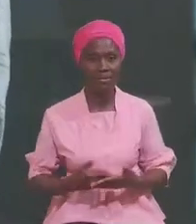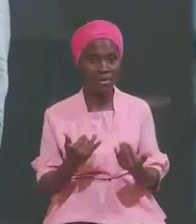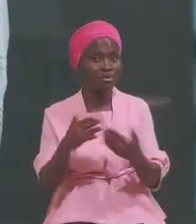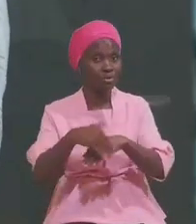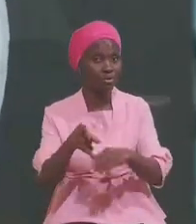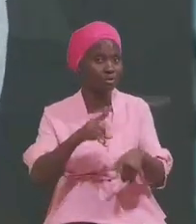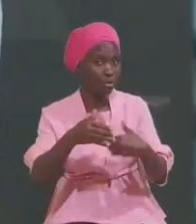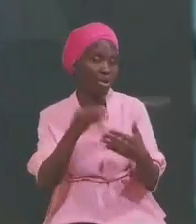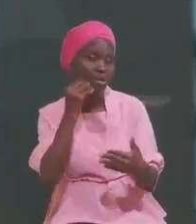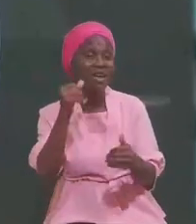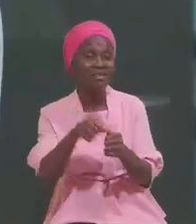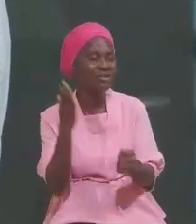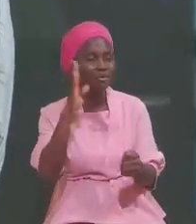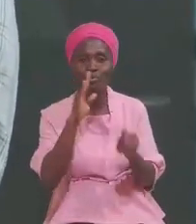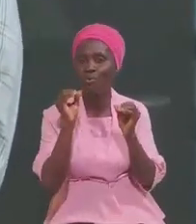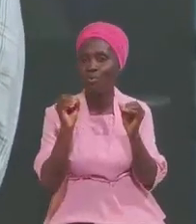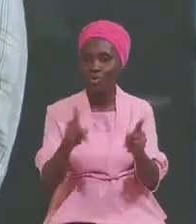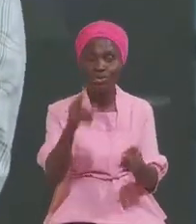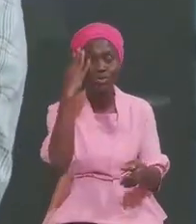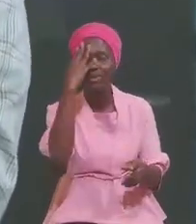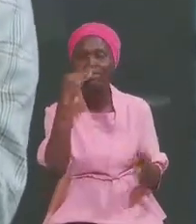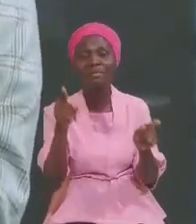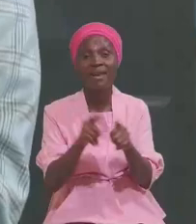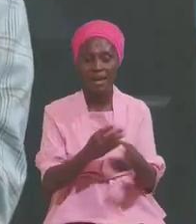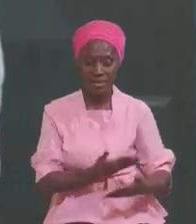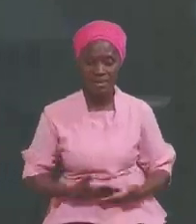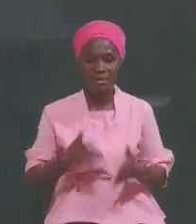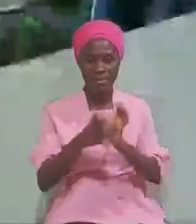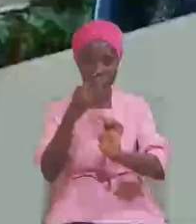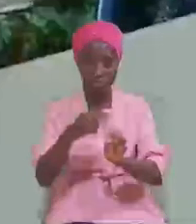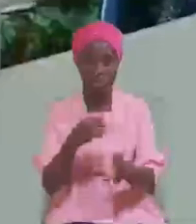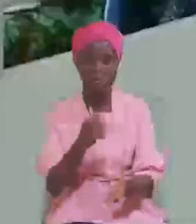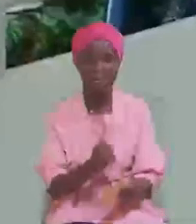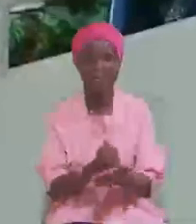allez dormir comme un loir. Vous allez dormir comme un bébé au nom de Jésus-Christ.